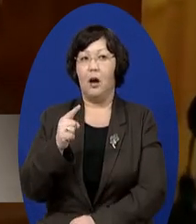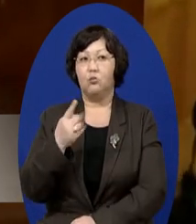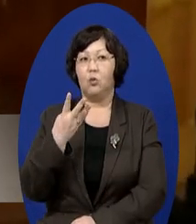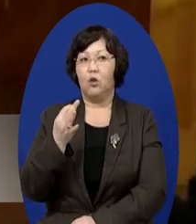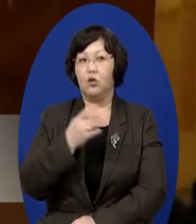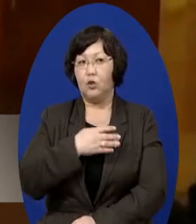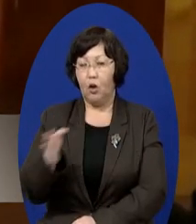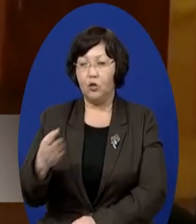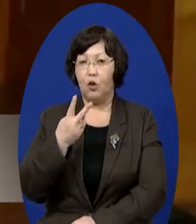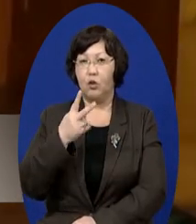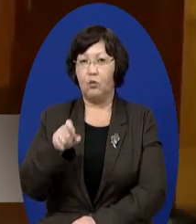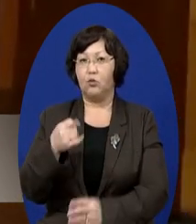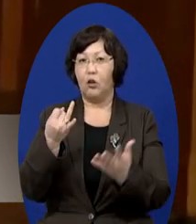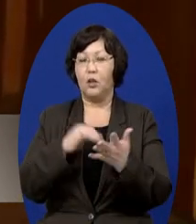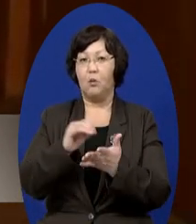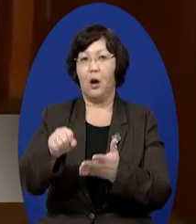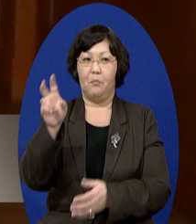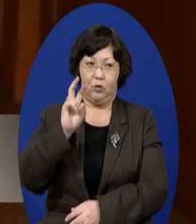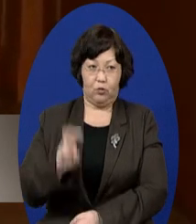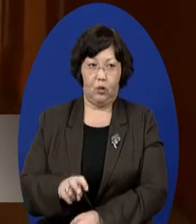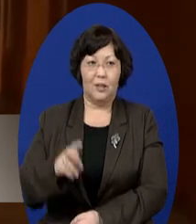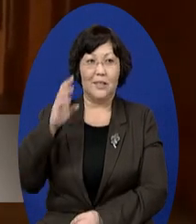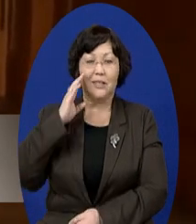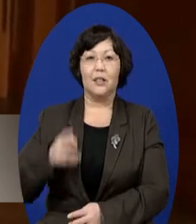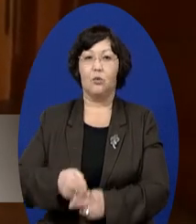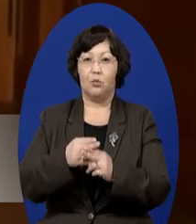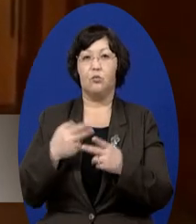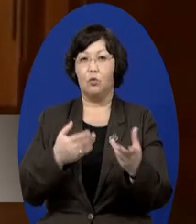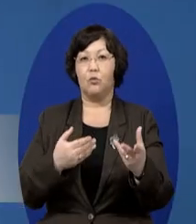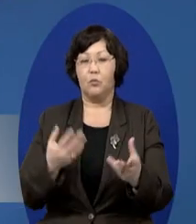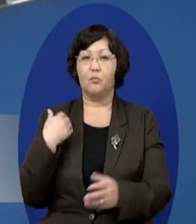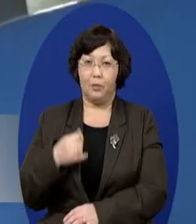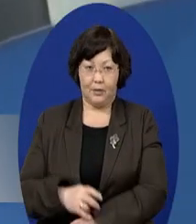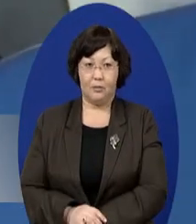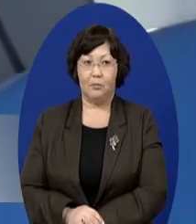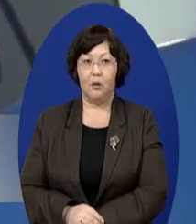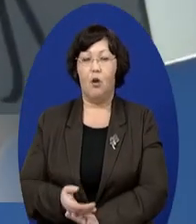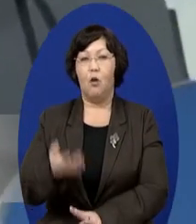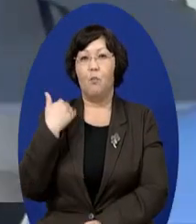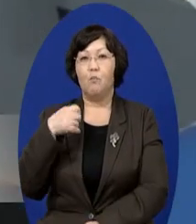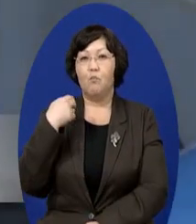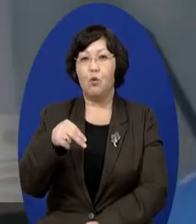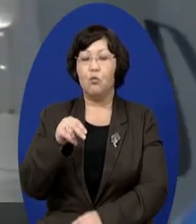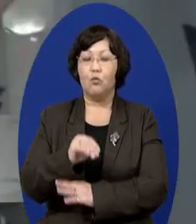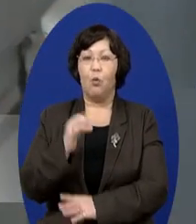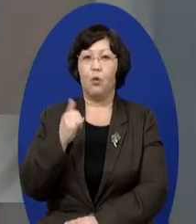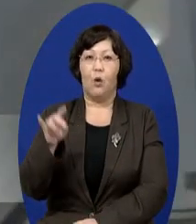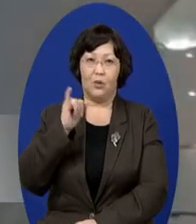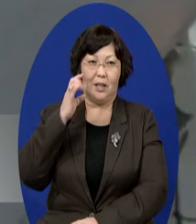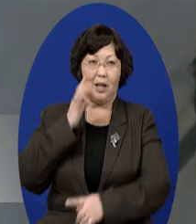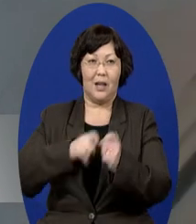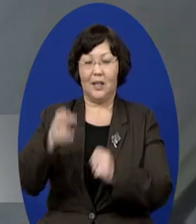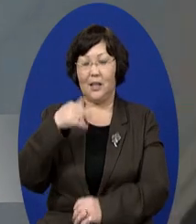хойш нийтдээ 2.7 тэрбум Америкийн долларын цэргийн тасламжийг үзүүлжээ. Өнгөрсөн бүр хугарагт Украины гадаад хэргийн дэд